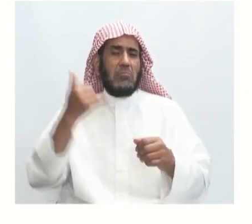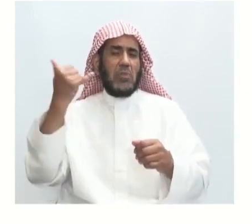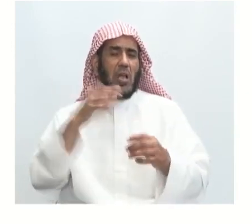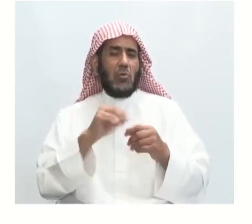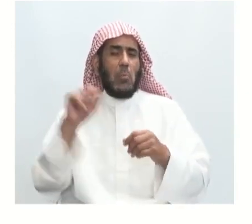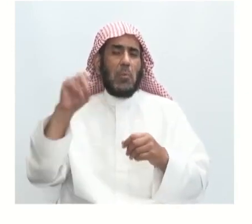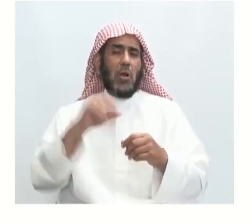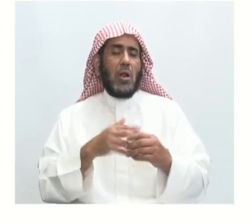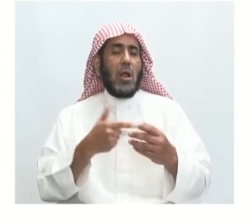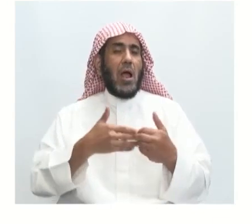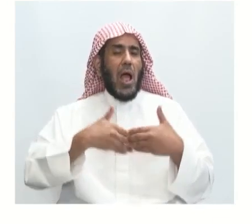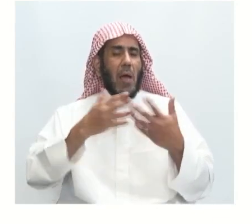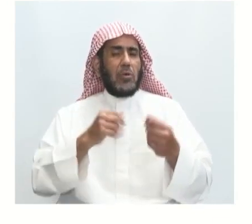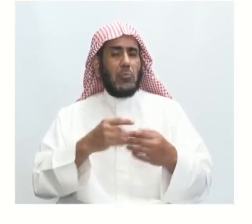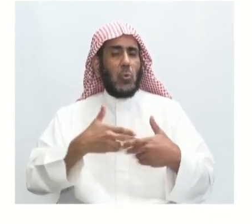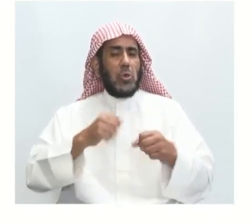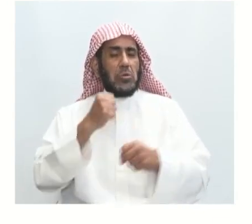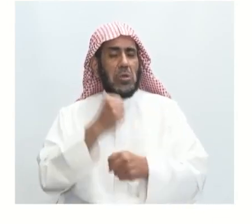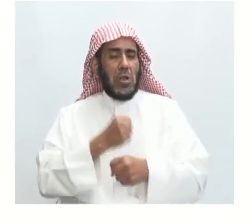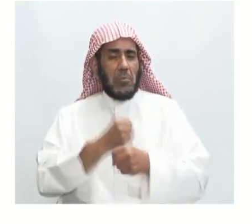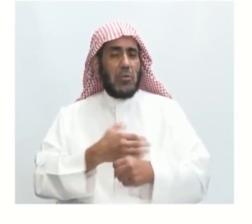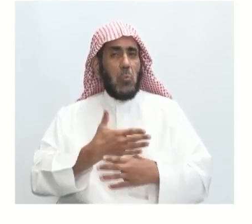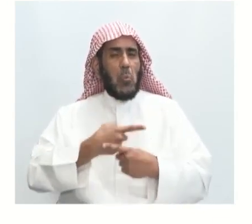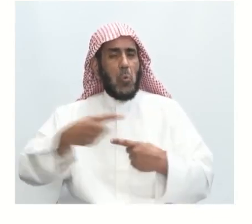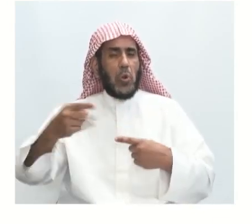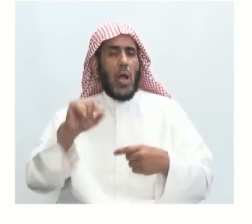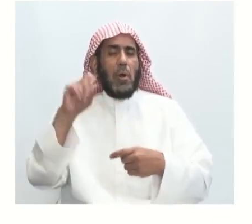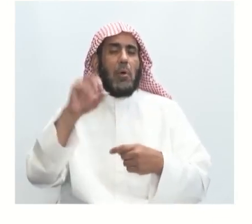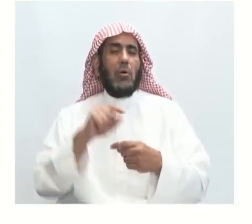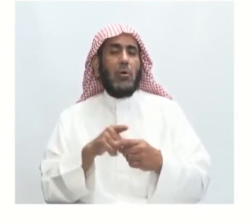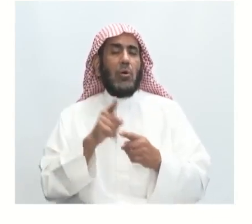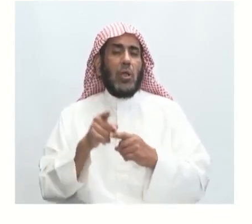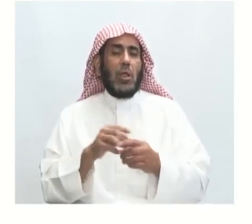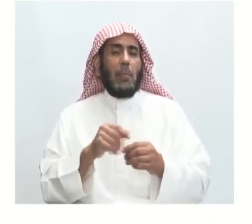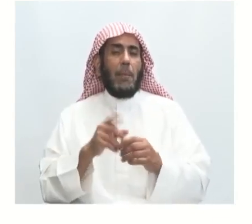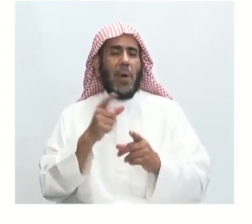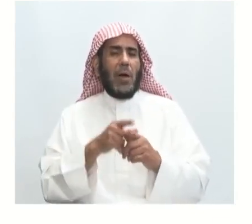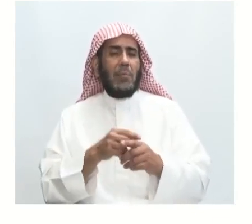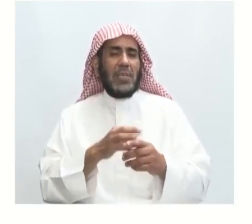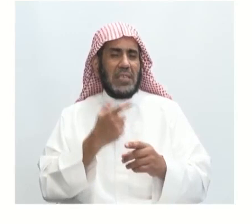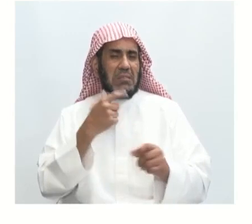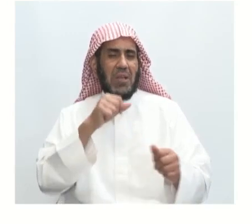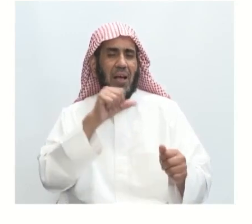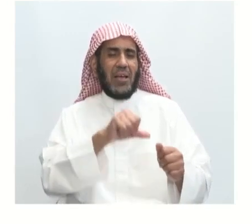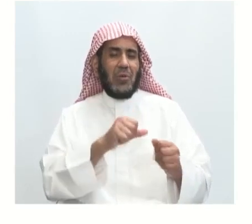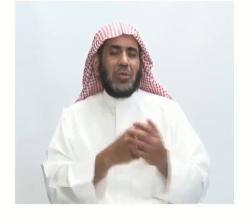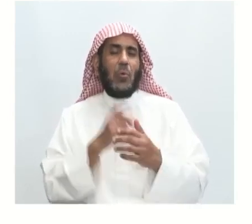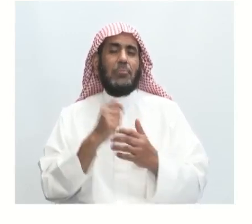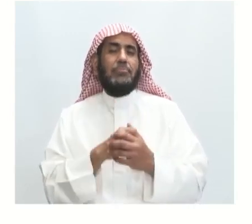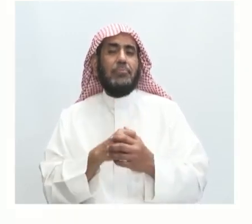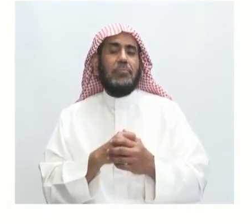مربعا ابشر بطوله سلامه ابشر بطول سلامه يا مربعوا وهذا ايضا من مقام التحقير والتهويل